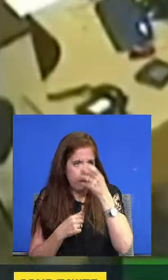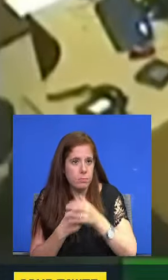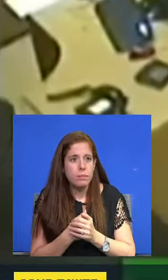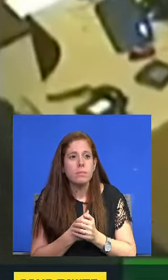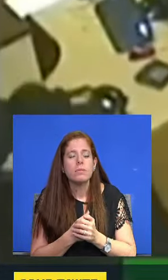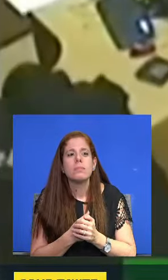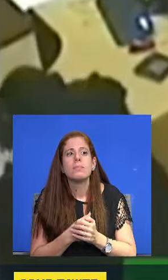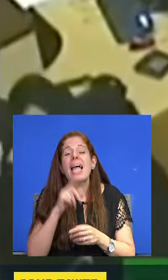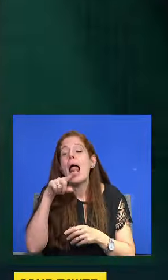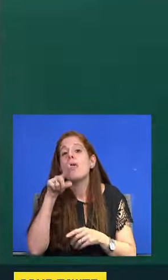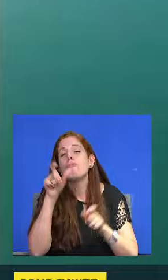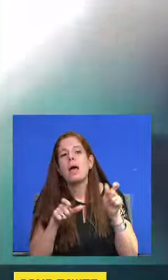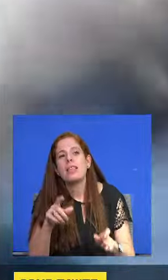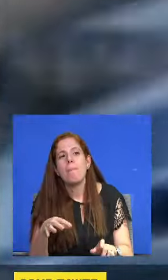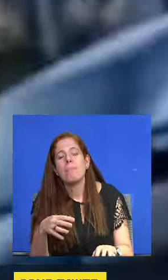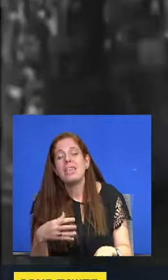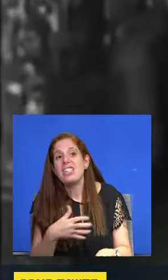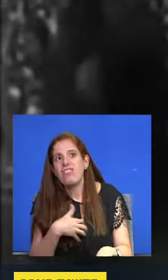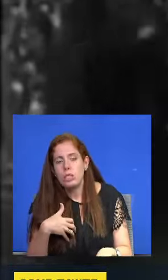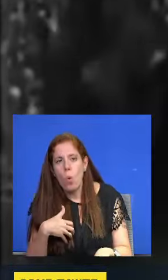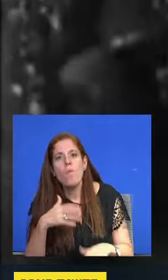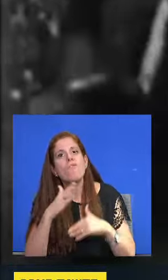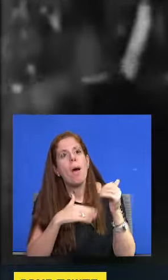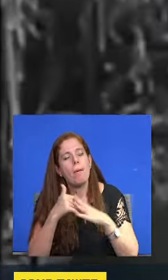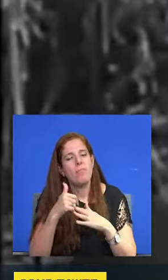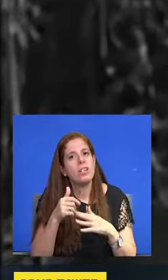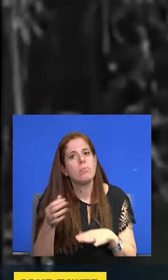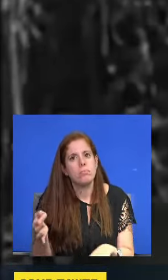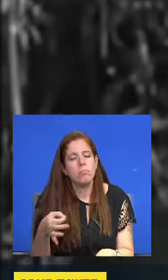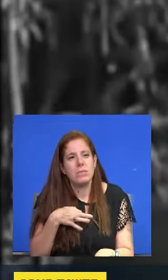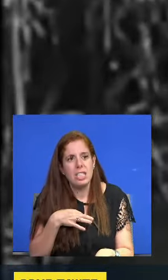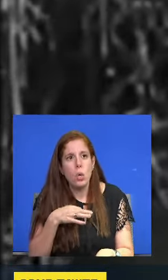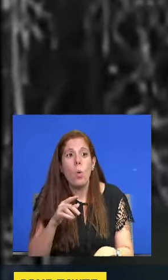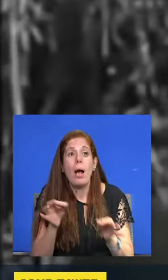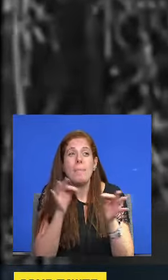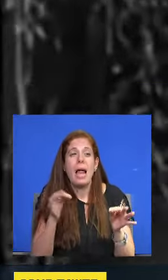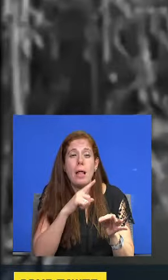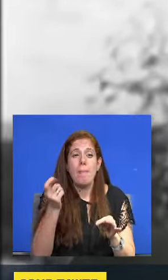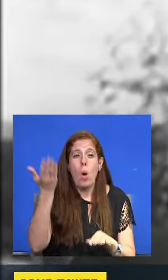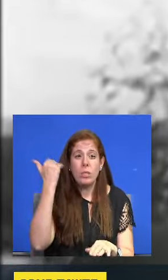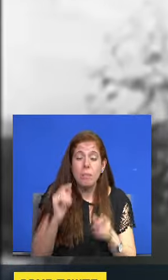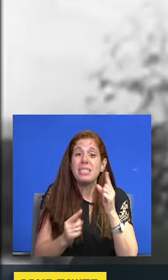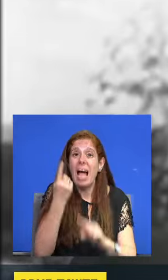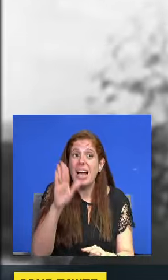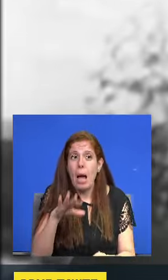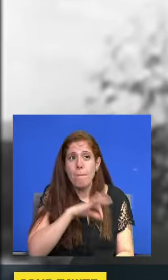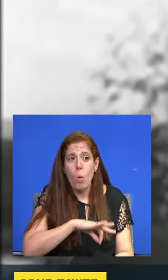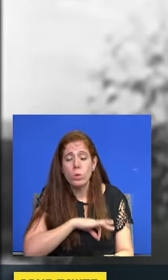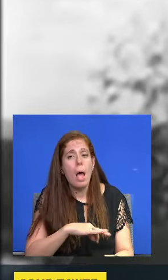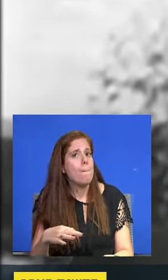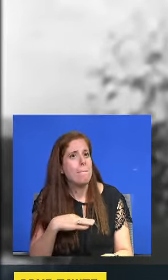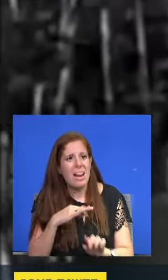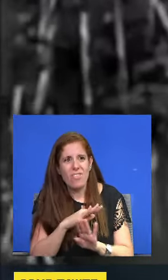כאלף בני אדם נפצעו, מבנים רבים ניזוקו. גם בתחילת המאה הקודמת הראה תקרית דומה אף היא ברוסיה ללא נפגעים.